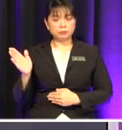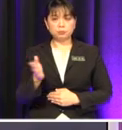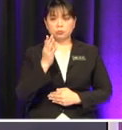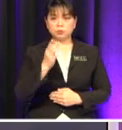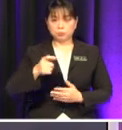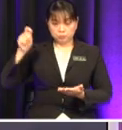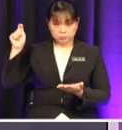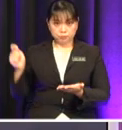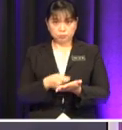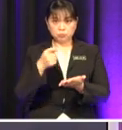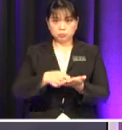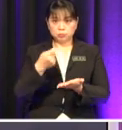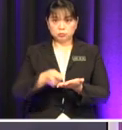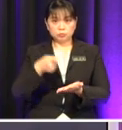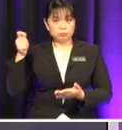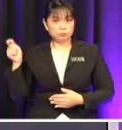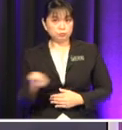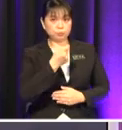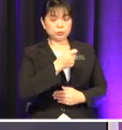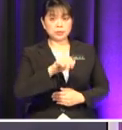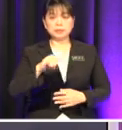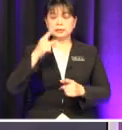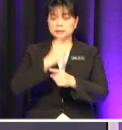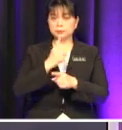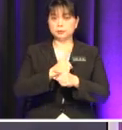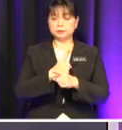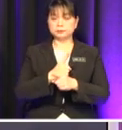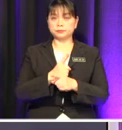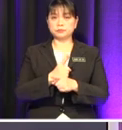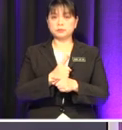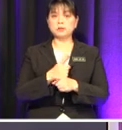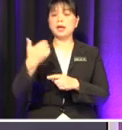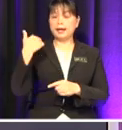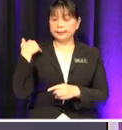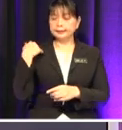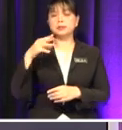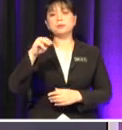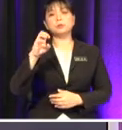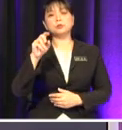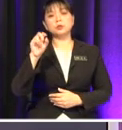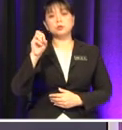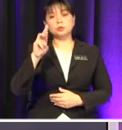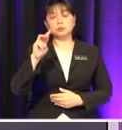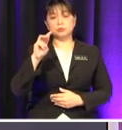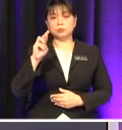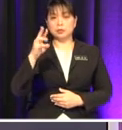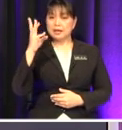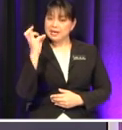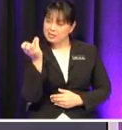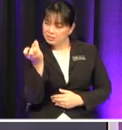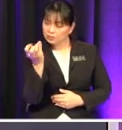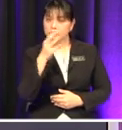dia ada dua yaitu ketepatan moto halus dengan motokasa Oke moto halus ini